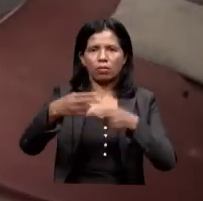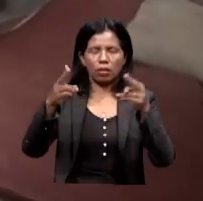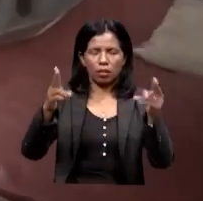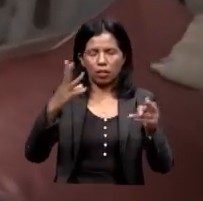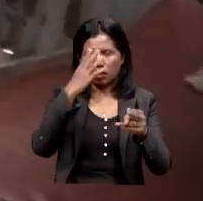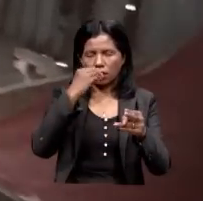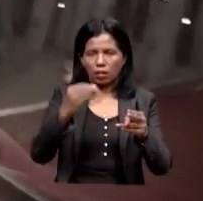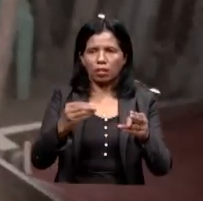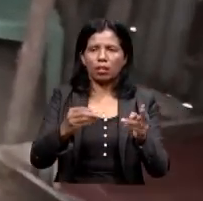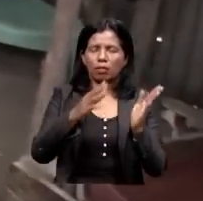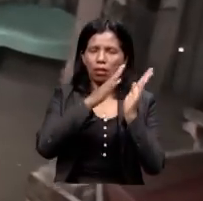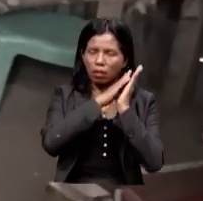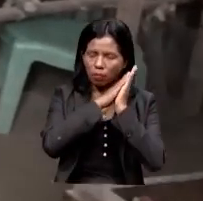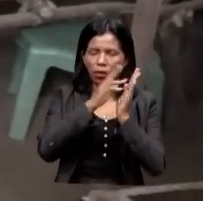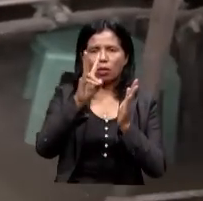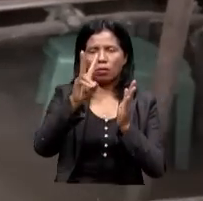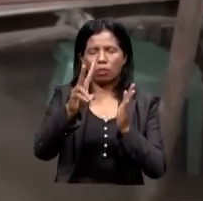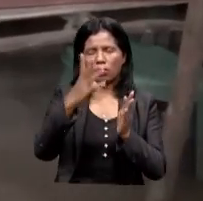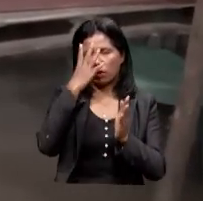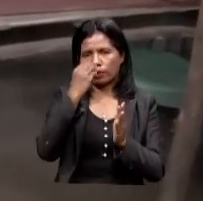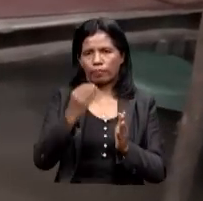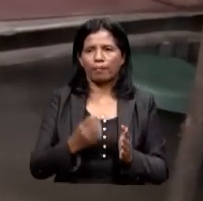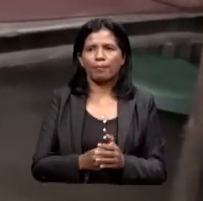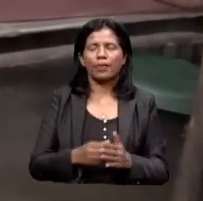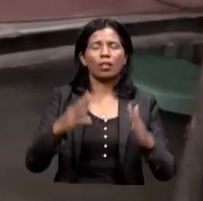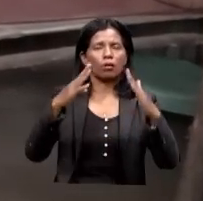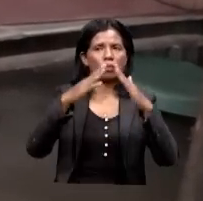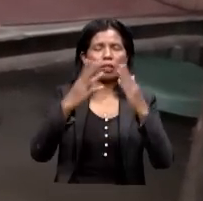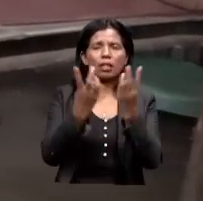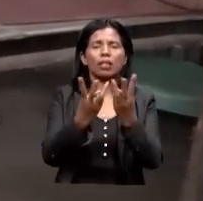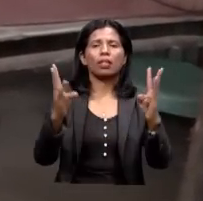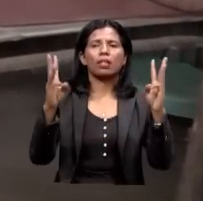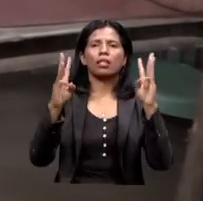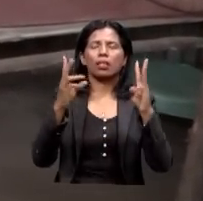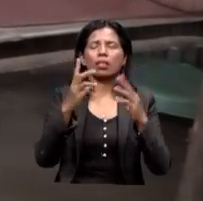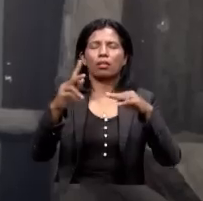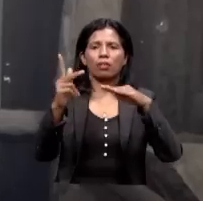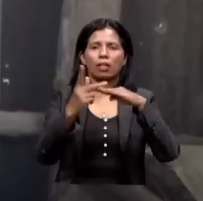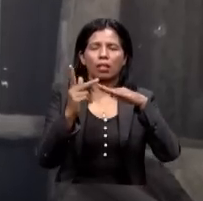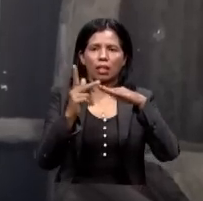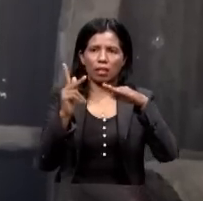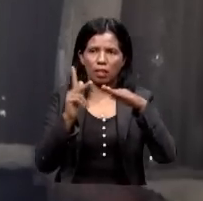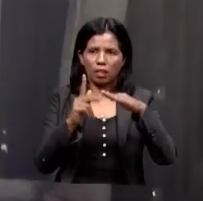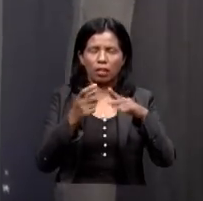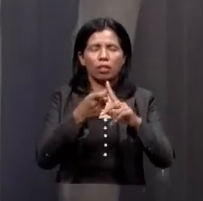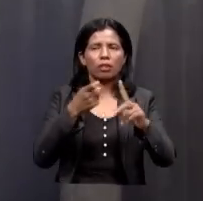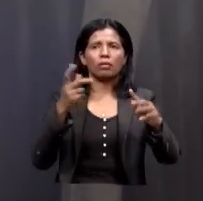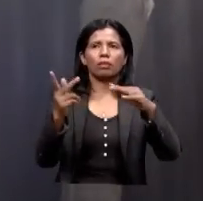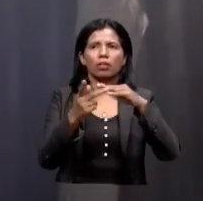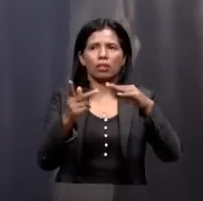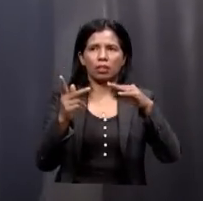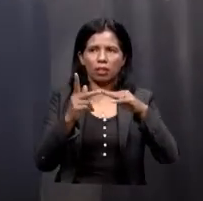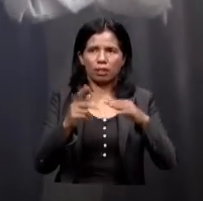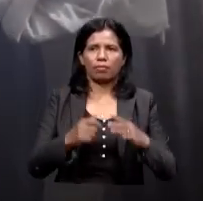kamarua ho lisira descansa. Uma nebe diding ho kaleng ho metade det, husi diding lolong uma